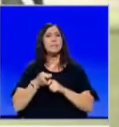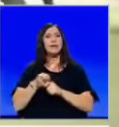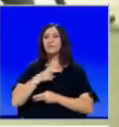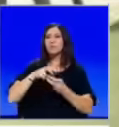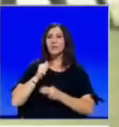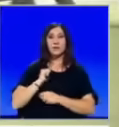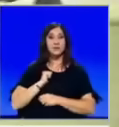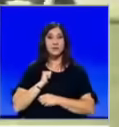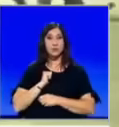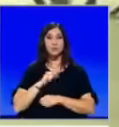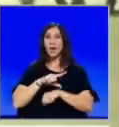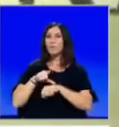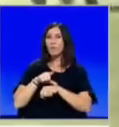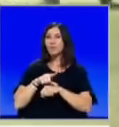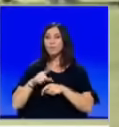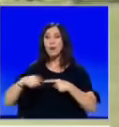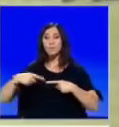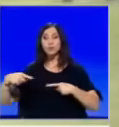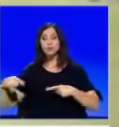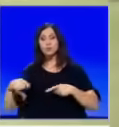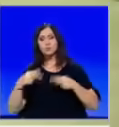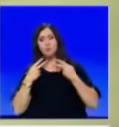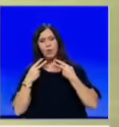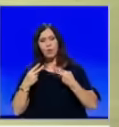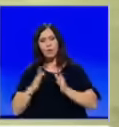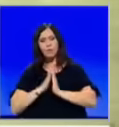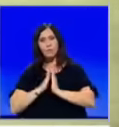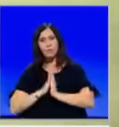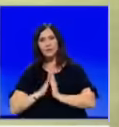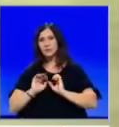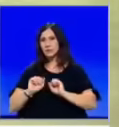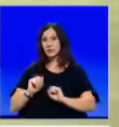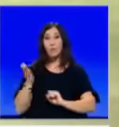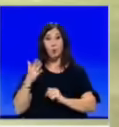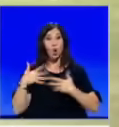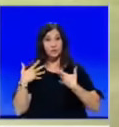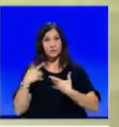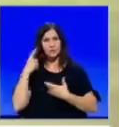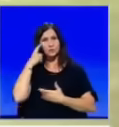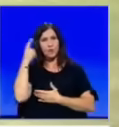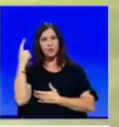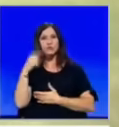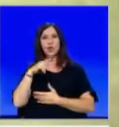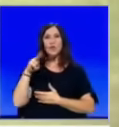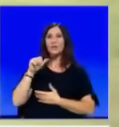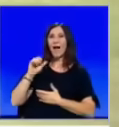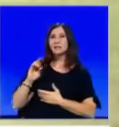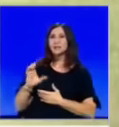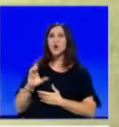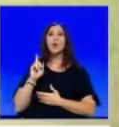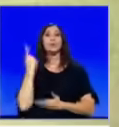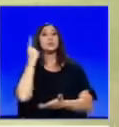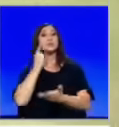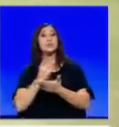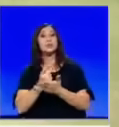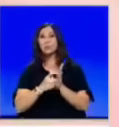за сигурност. По време на процедурата по разглеждане на молбата му за закрила е било изискано становище от ДАНС, което е задължително